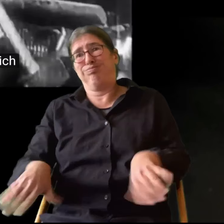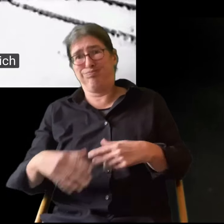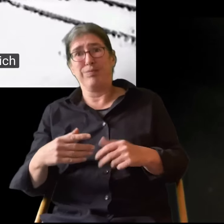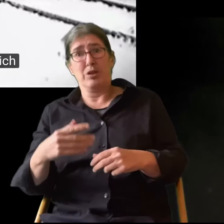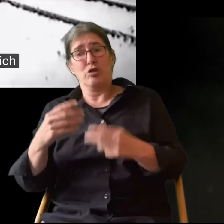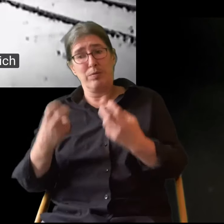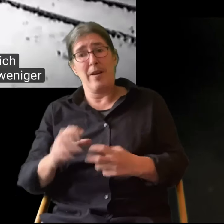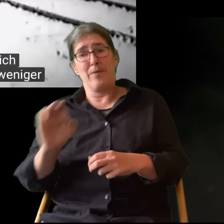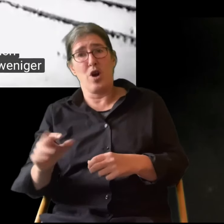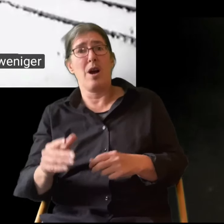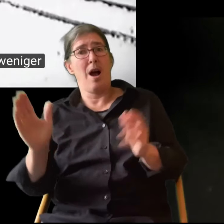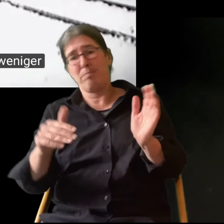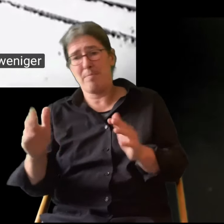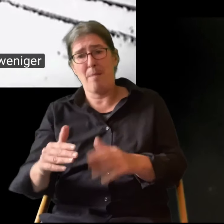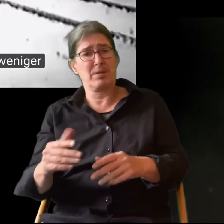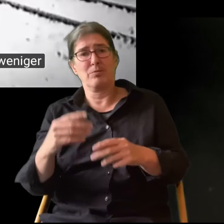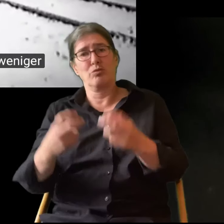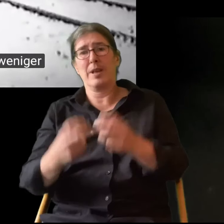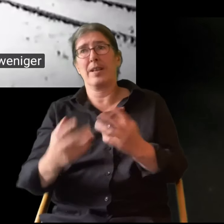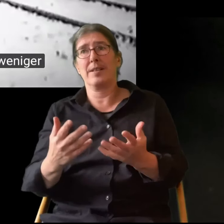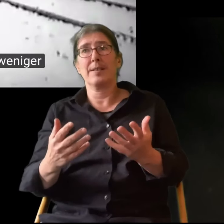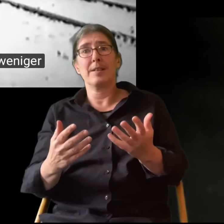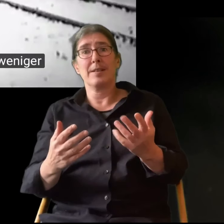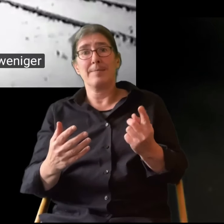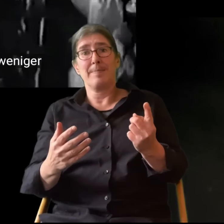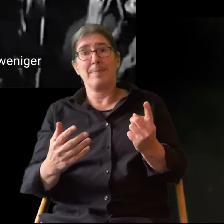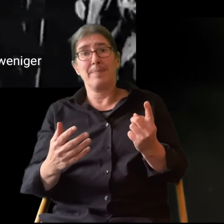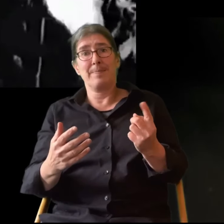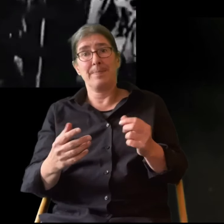der Aderlass die Wirtschaft weniger getroffen hat als angenommen.